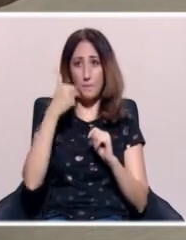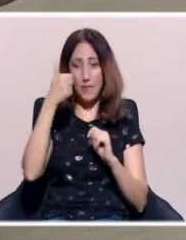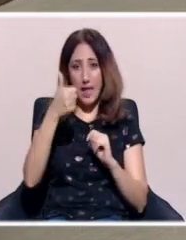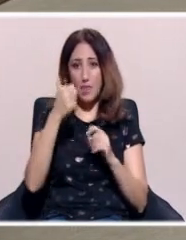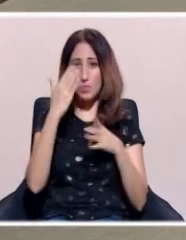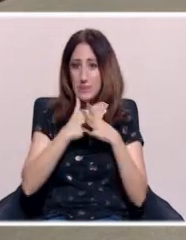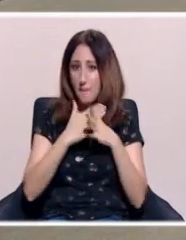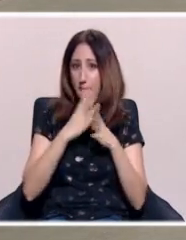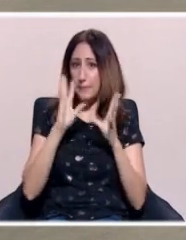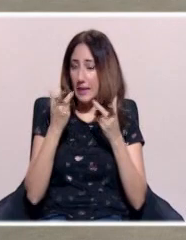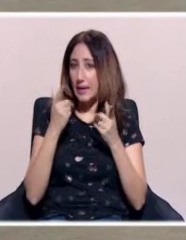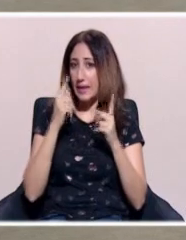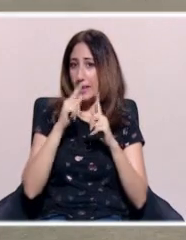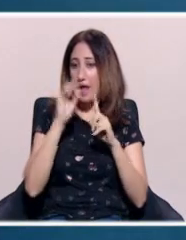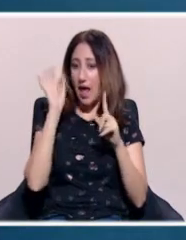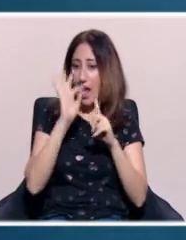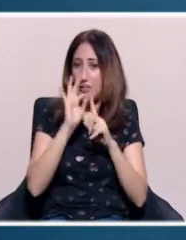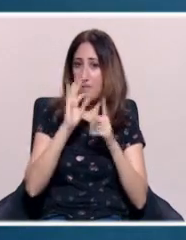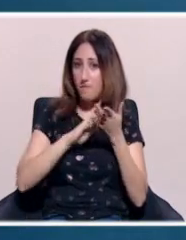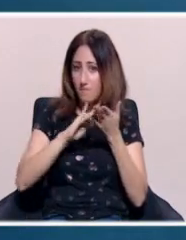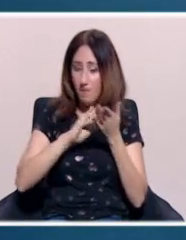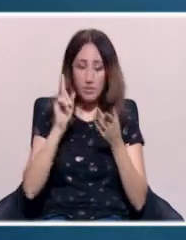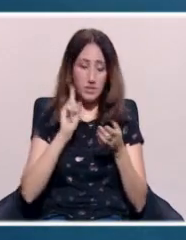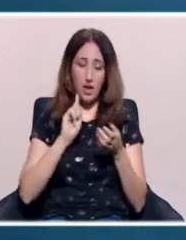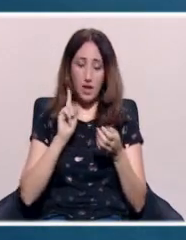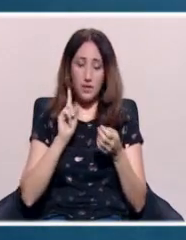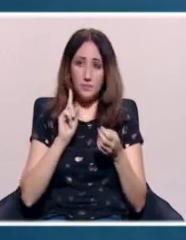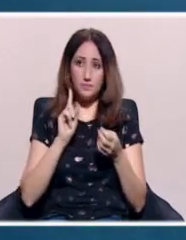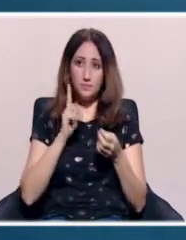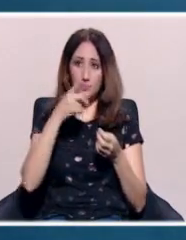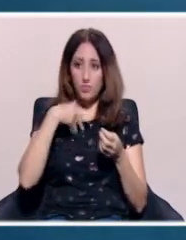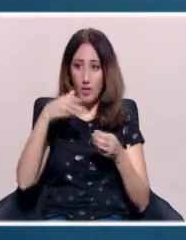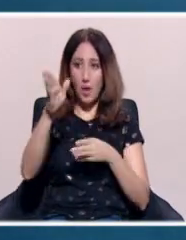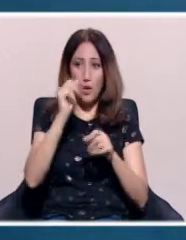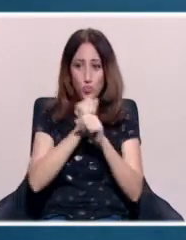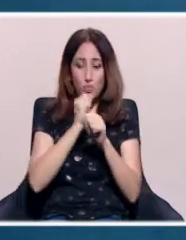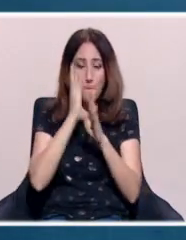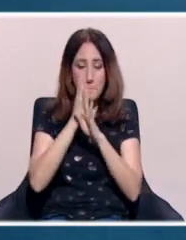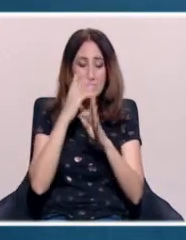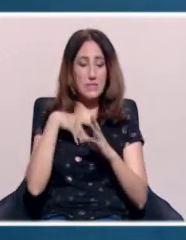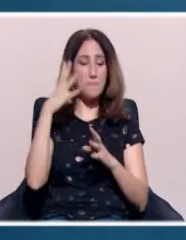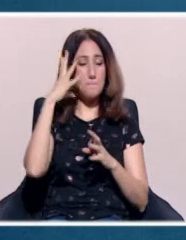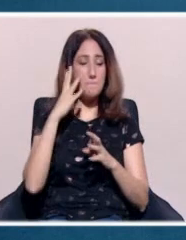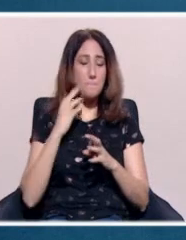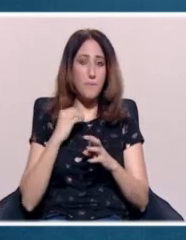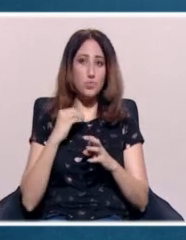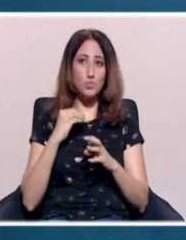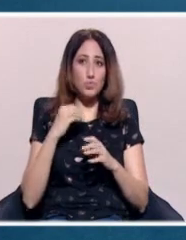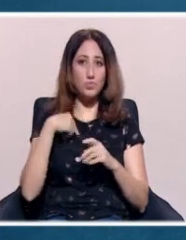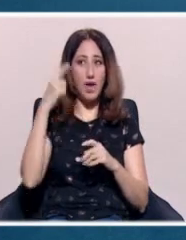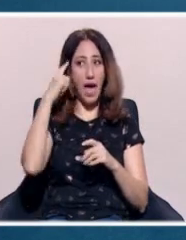والسبب ومش من فراغ. فأنا رايح بمثل وأنا مبسوط وعارف إن أنا بقدم